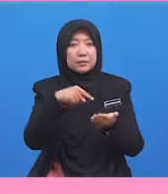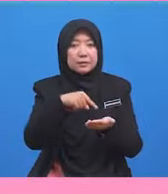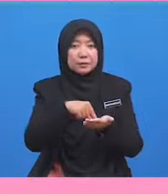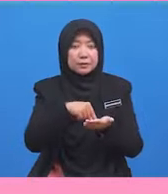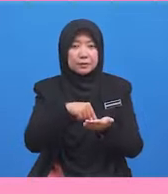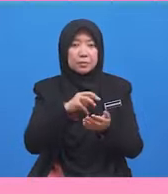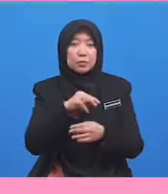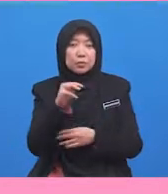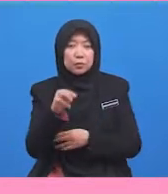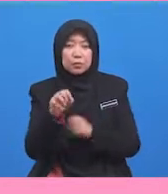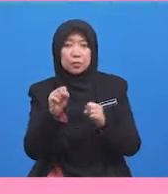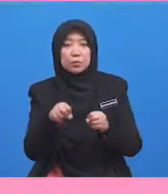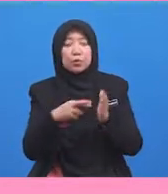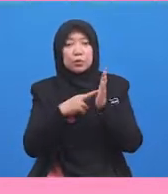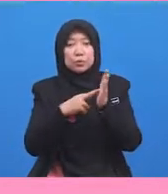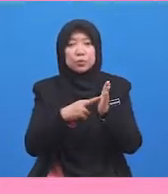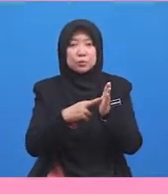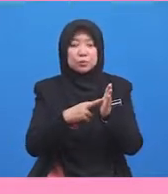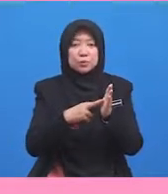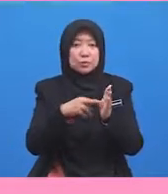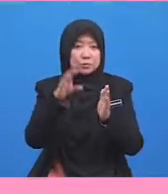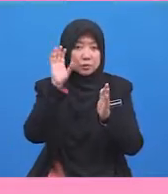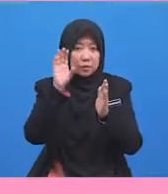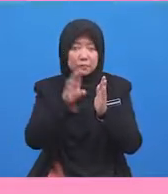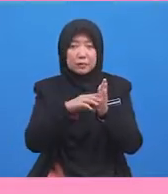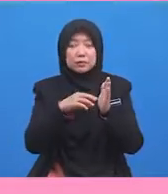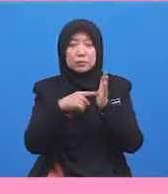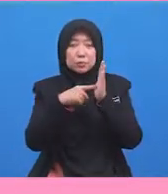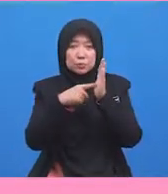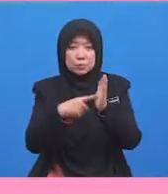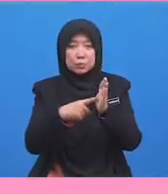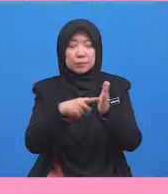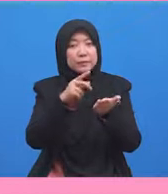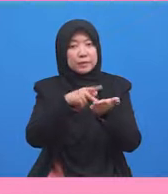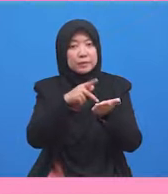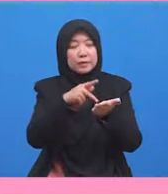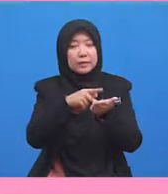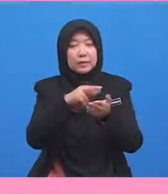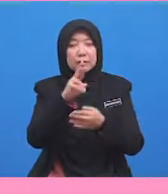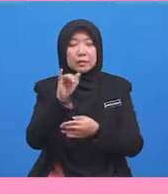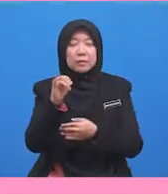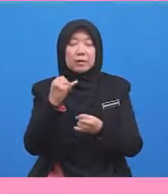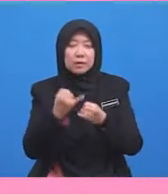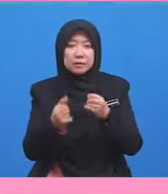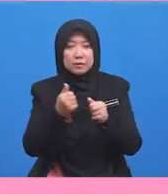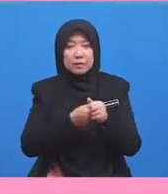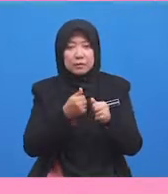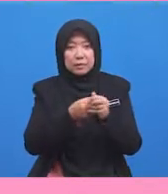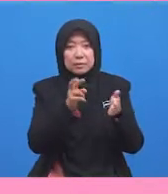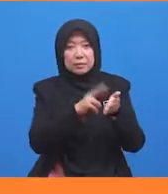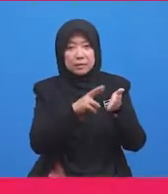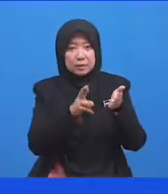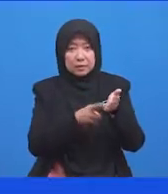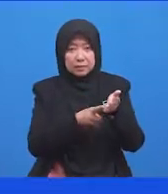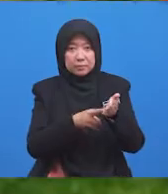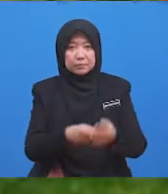murid-murid boleh merujuk paparan yang cukup sediakan tentang pengiraan rima akhir pada setiap rangkap